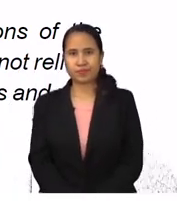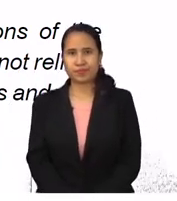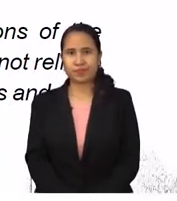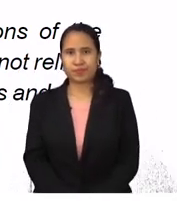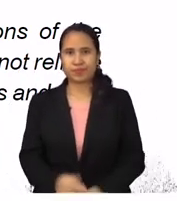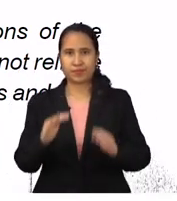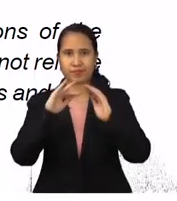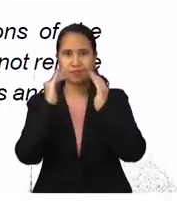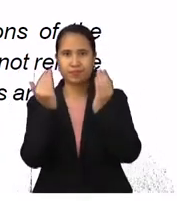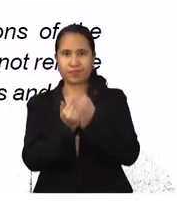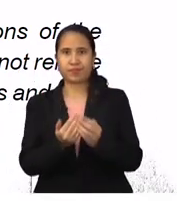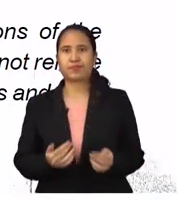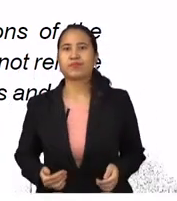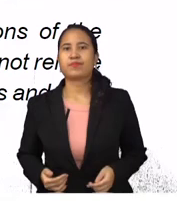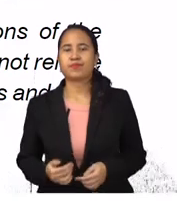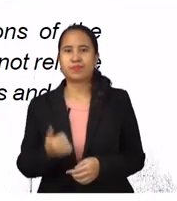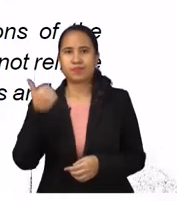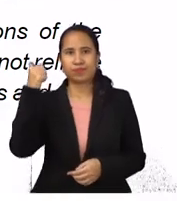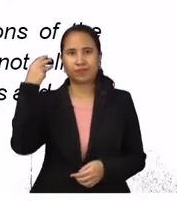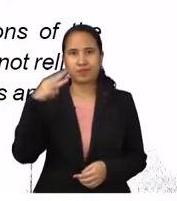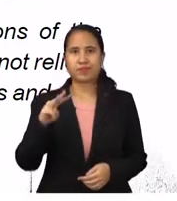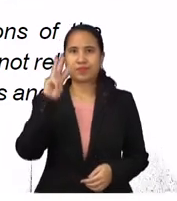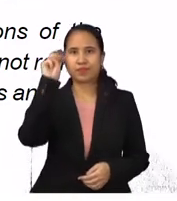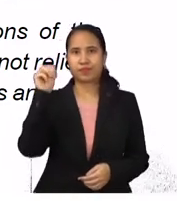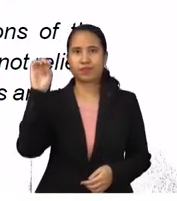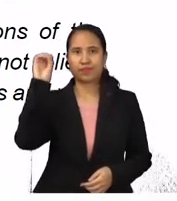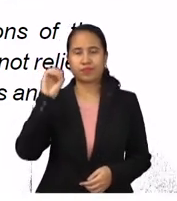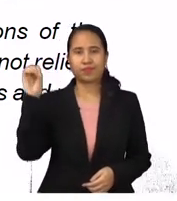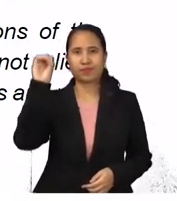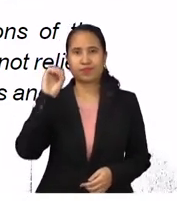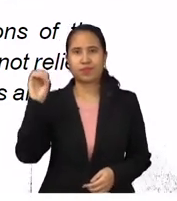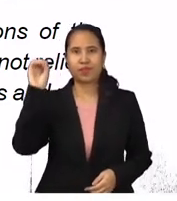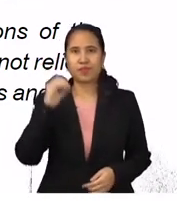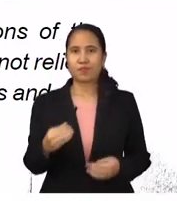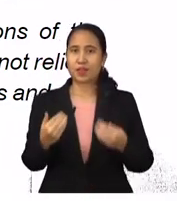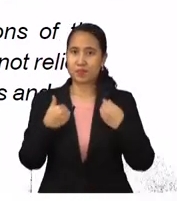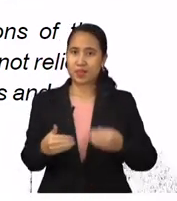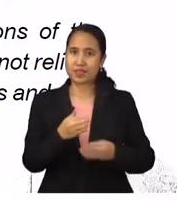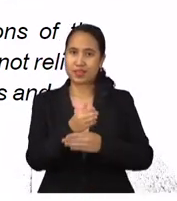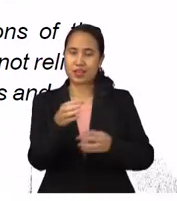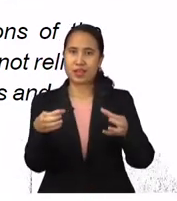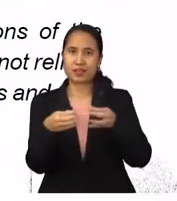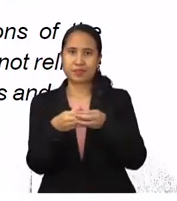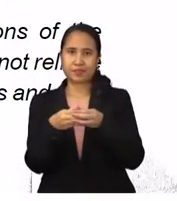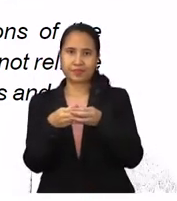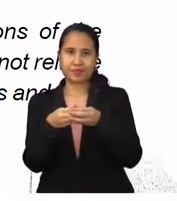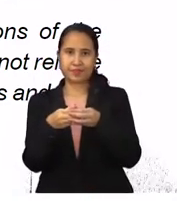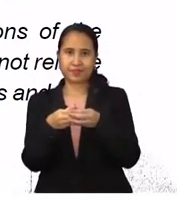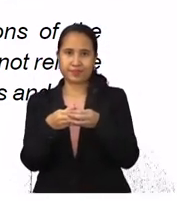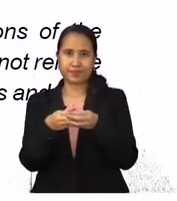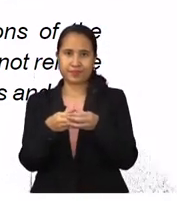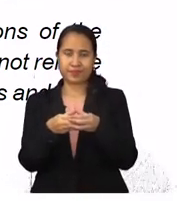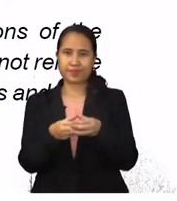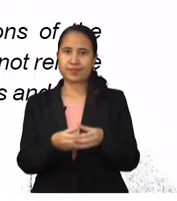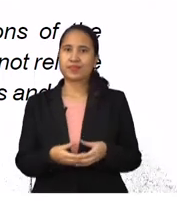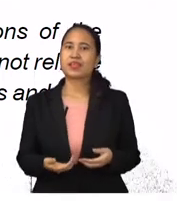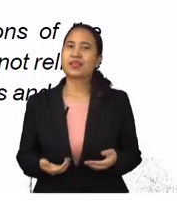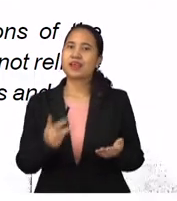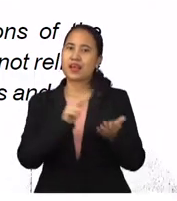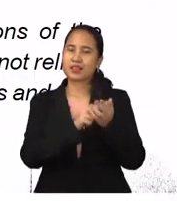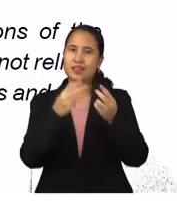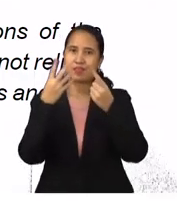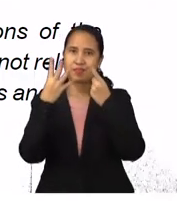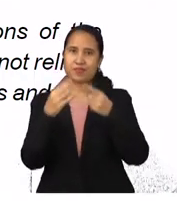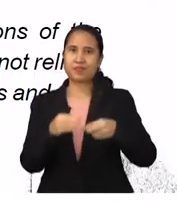General Comment nummer 36 van 30 oktober 2018 van het Mensenrechtencomité heeft ten aanzien van artikel 14 van het